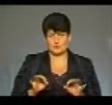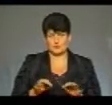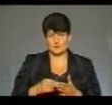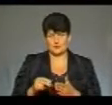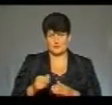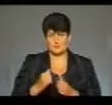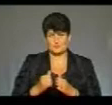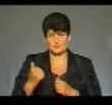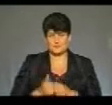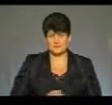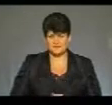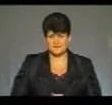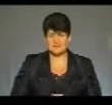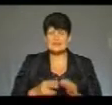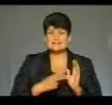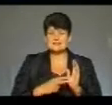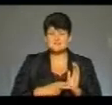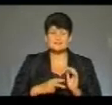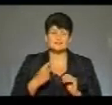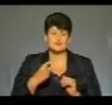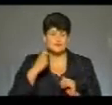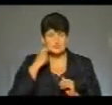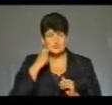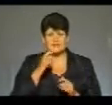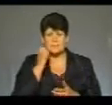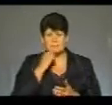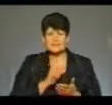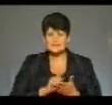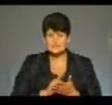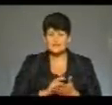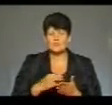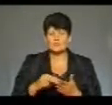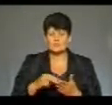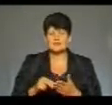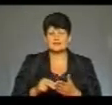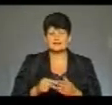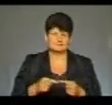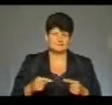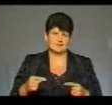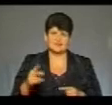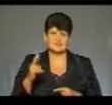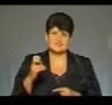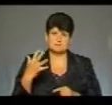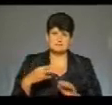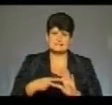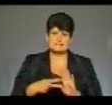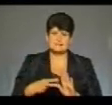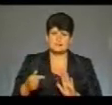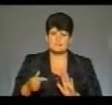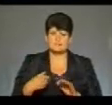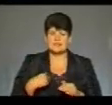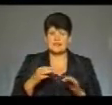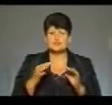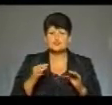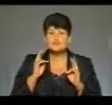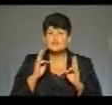Кожен тиждень. 71-річній пенсіонерці Софії Павлік волонтери закупили товарів на 257 гривень. Я нічого